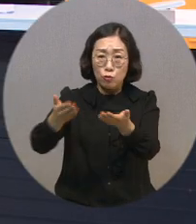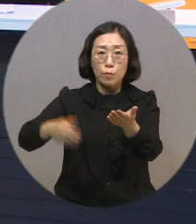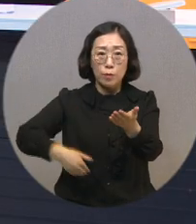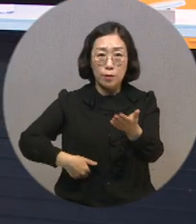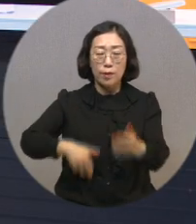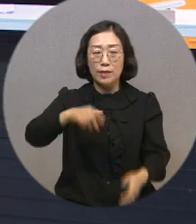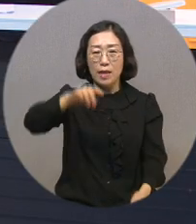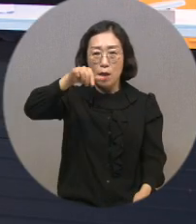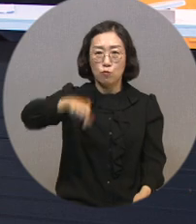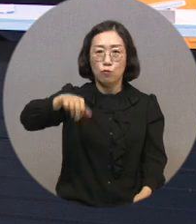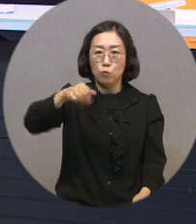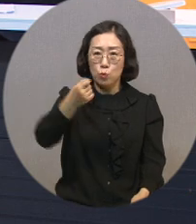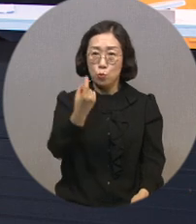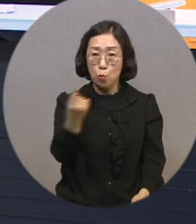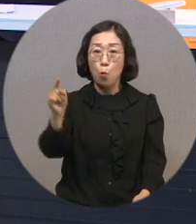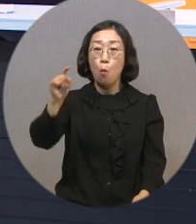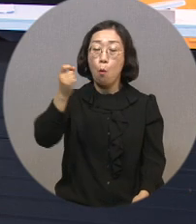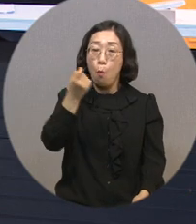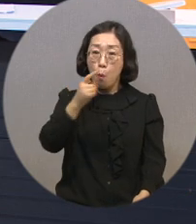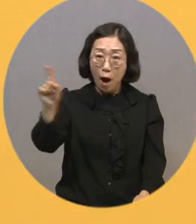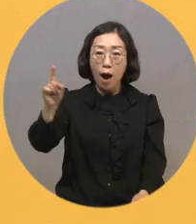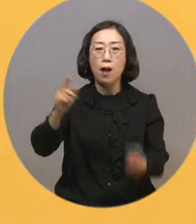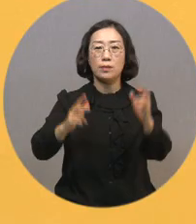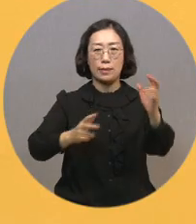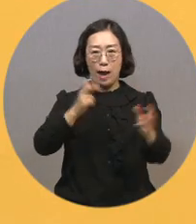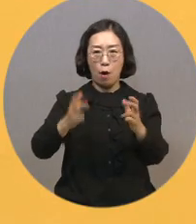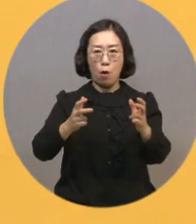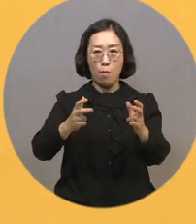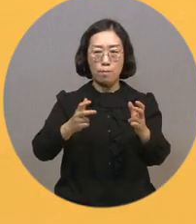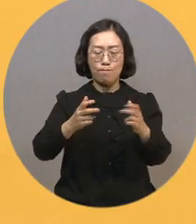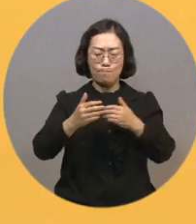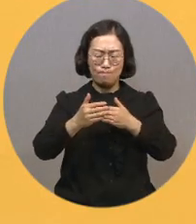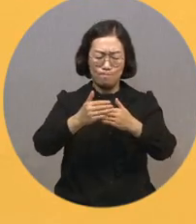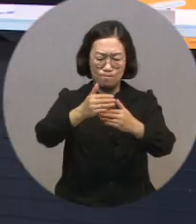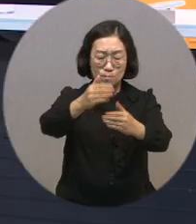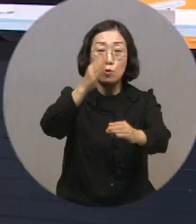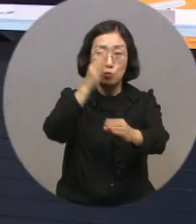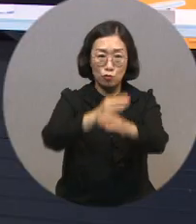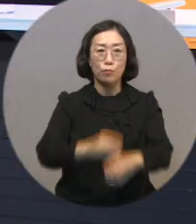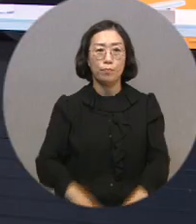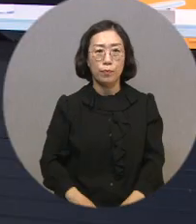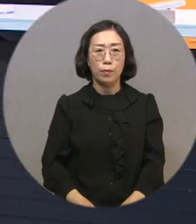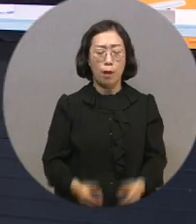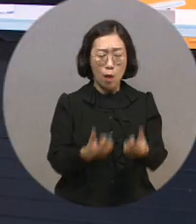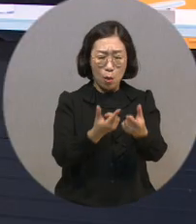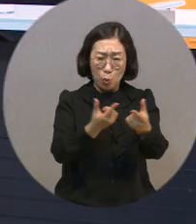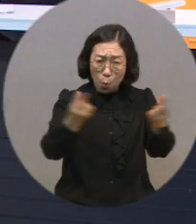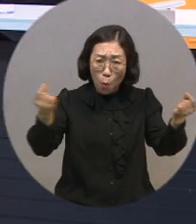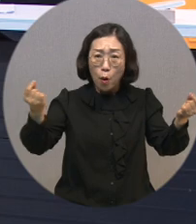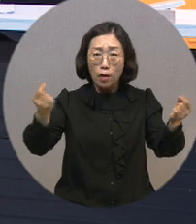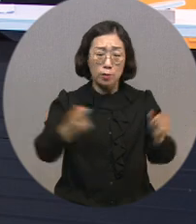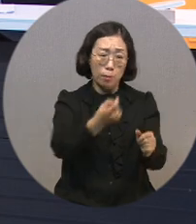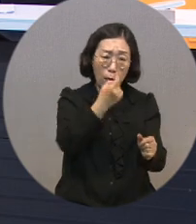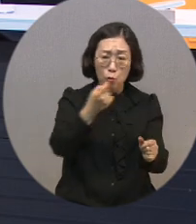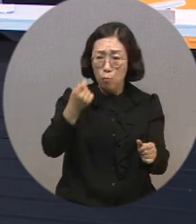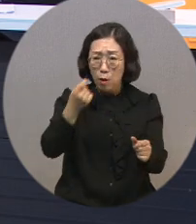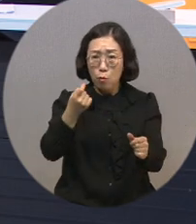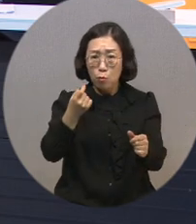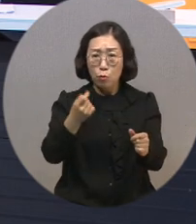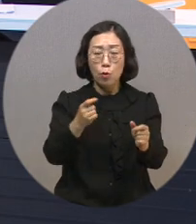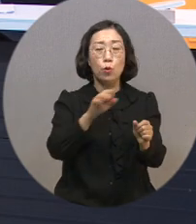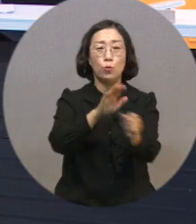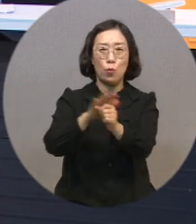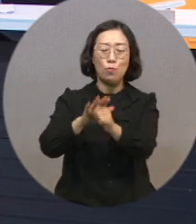재구조화 사업입니다. 예, 그러니까 모든 학생들에게 균등한 기회를 제공하기 위한 교육청의 노력이 정말 돋보입니다. 그래요.